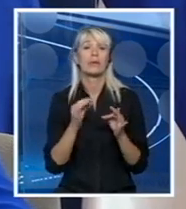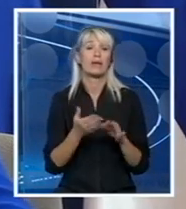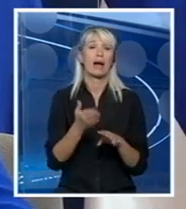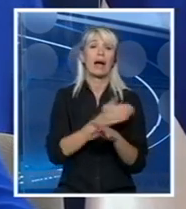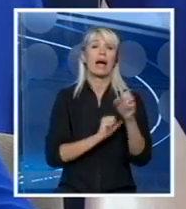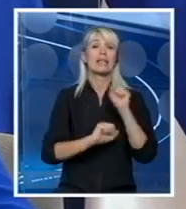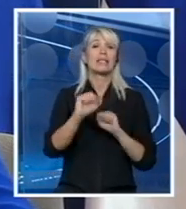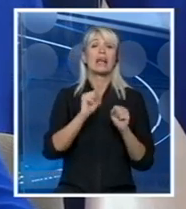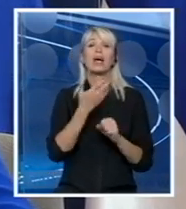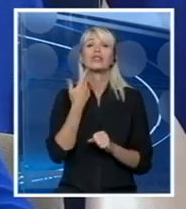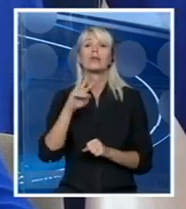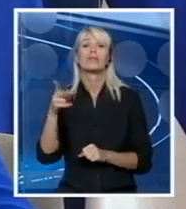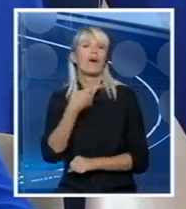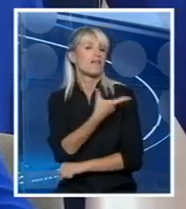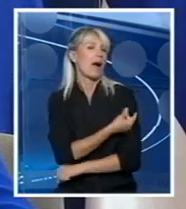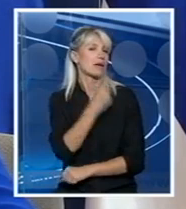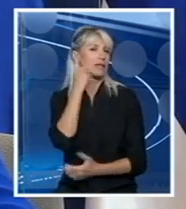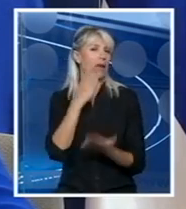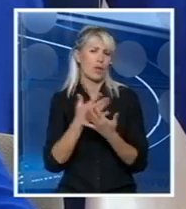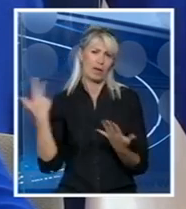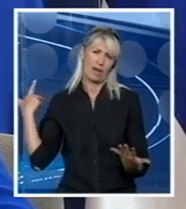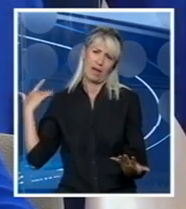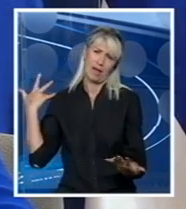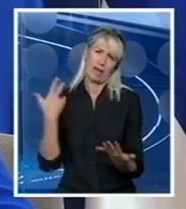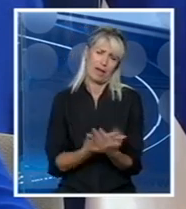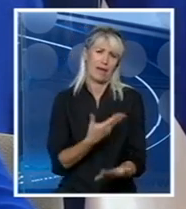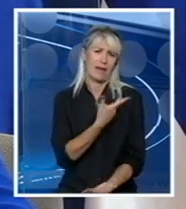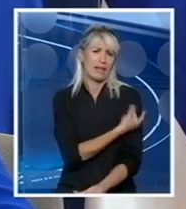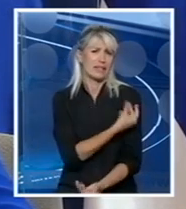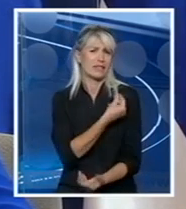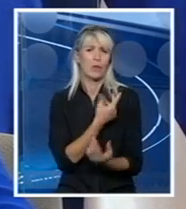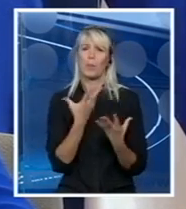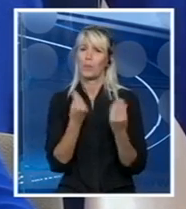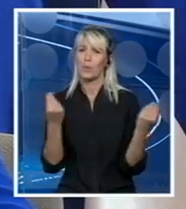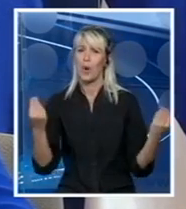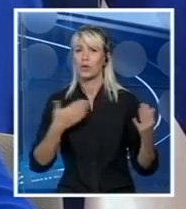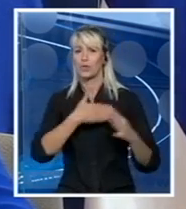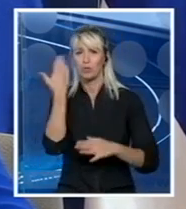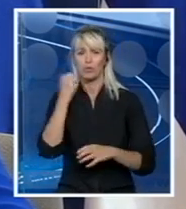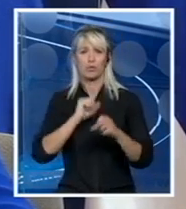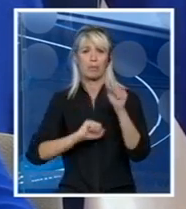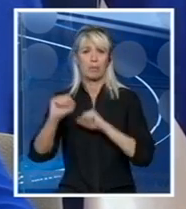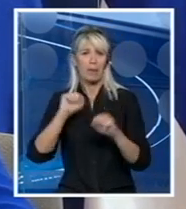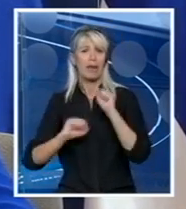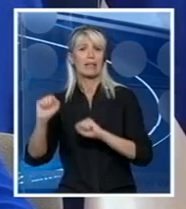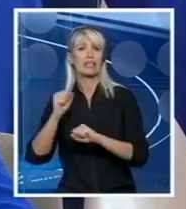čovečanstvu kao vakcinacija. Zahvaljujući vakcinaciji, mnoge bolesti su eliminisane, neke i potpuno